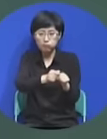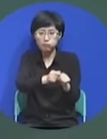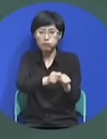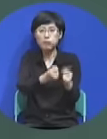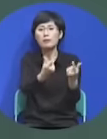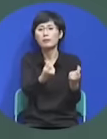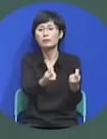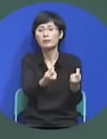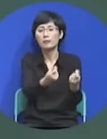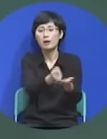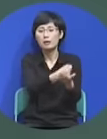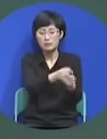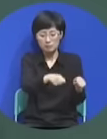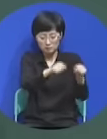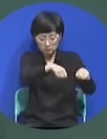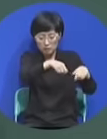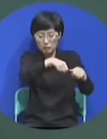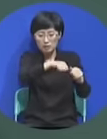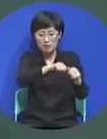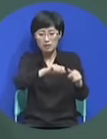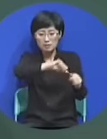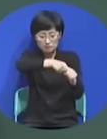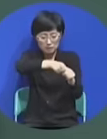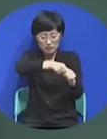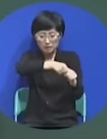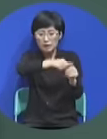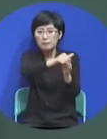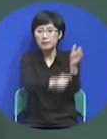재앙을 없애는 참 제사장으로 오셨다.